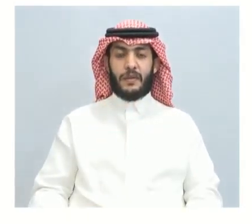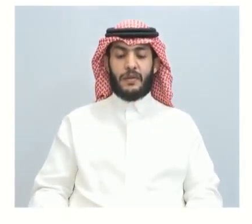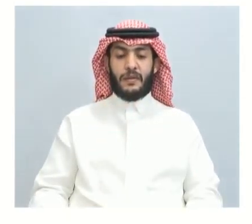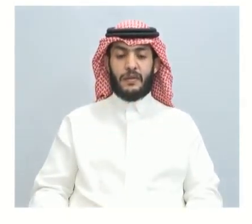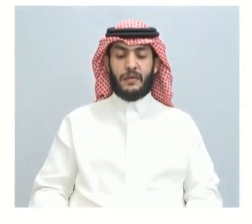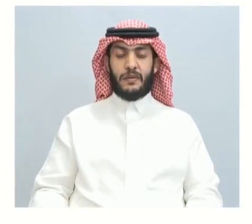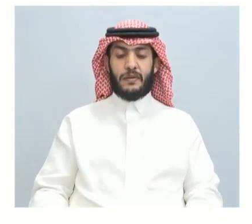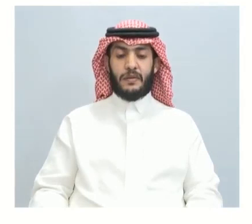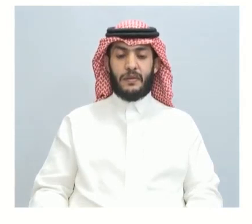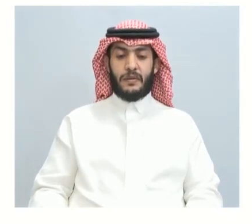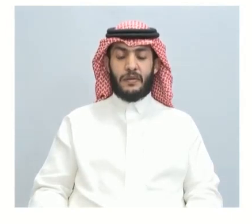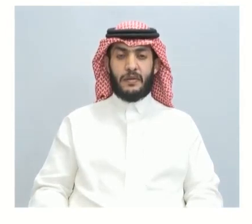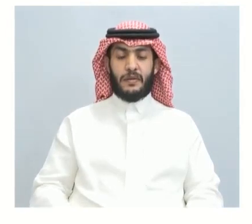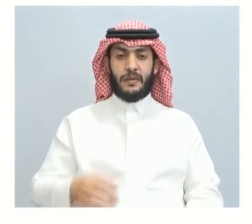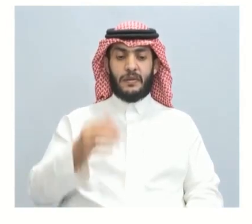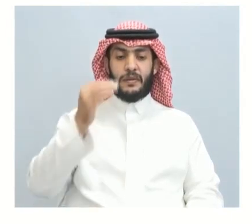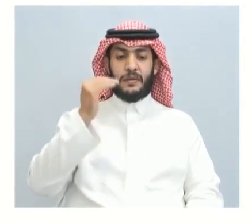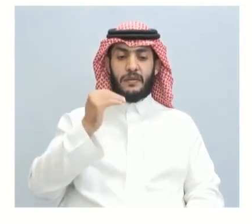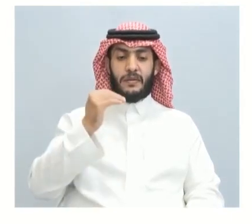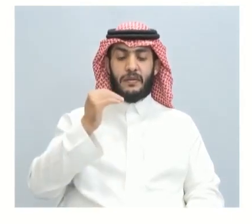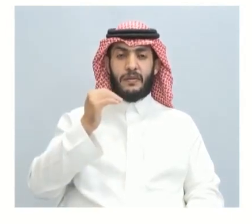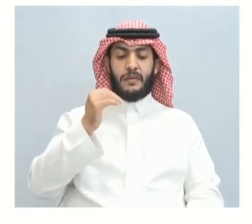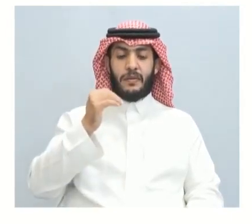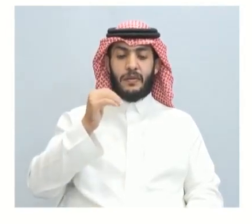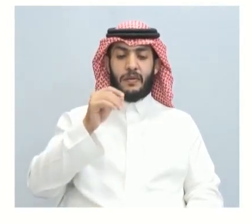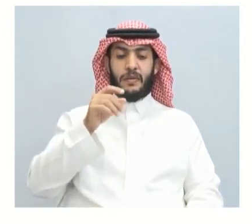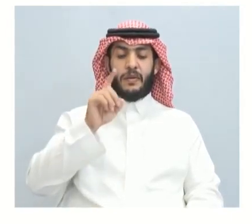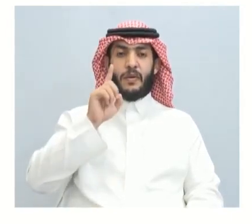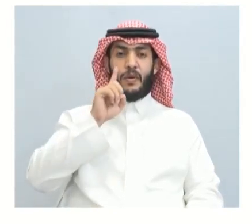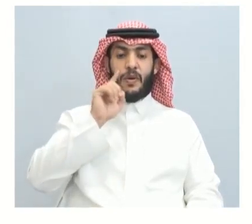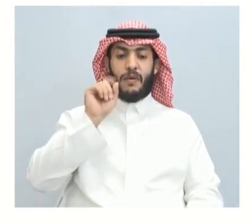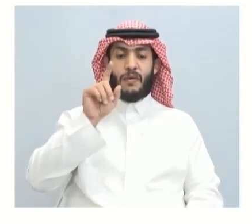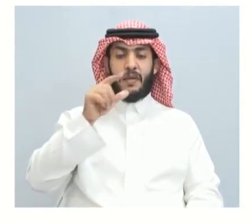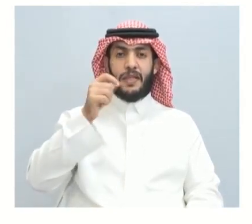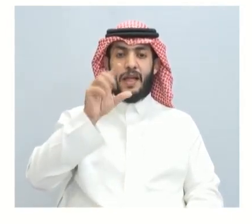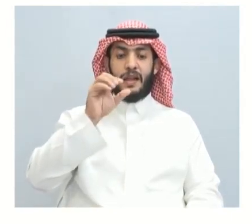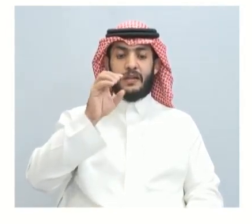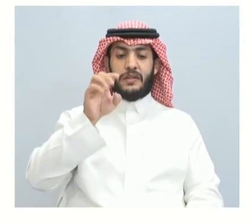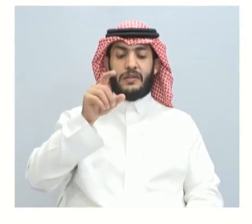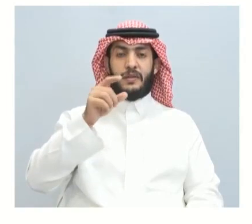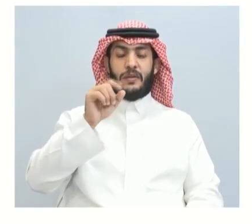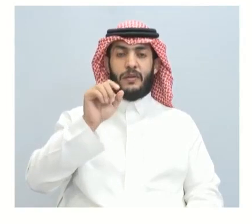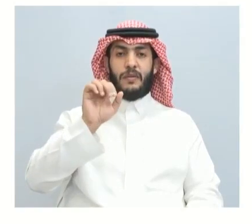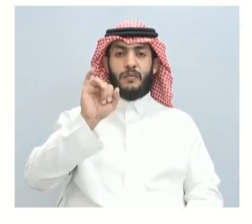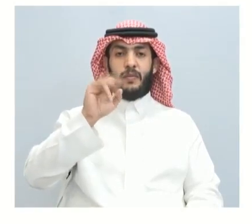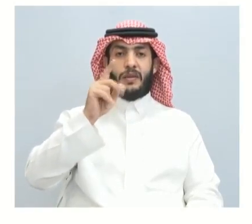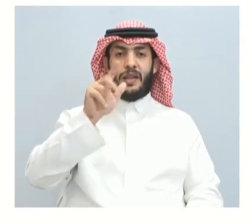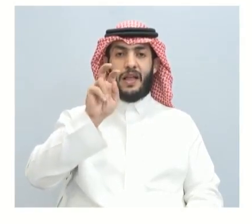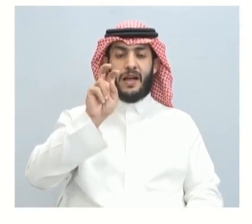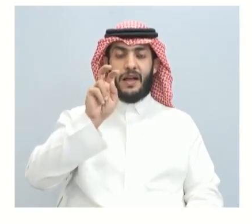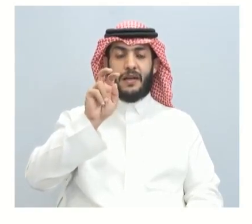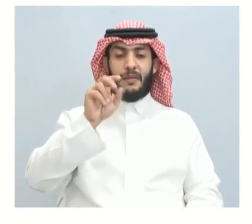الداله الام ثم بكتب التحويلات الهندسيه عليها الام في الداله الاولى هي الداله داله القيمه المطلقه اللي هي داله